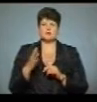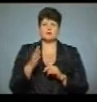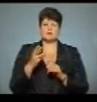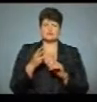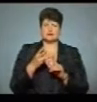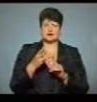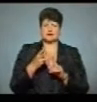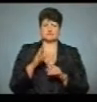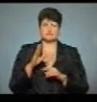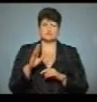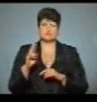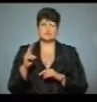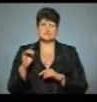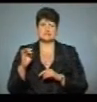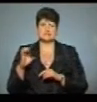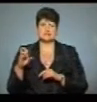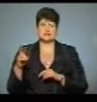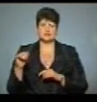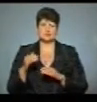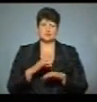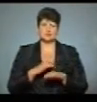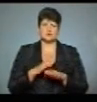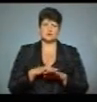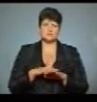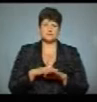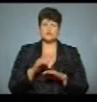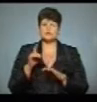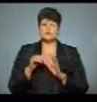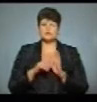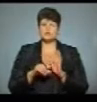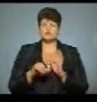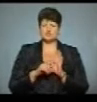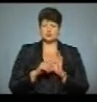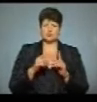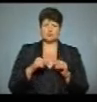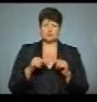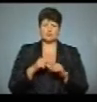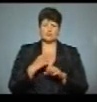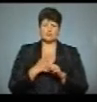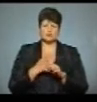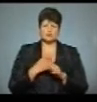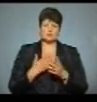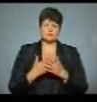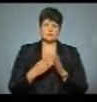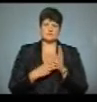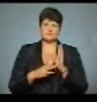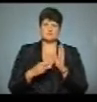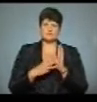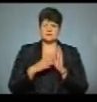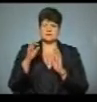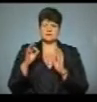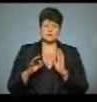і третій – Володимир Кісілевич від «Слуги народу». У 166-му окрузі опрацьовано майже